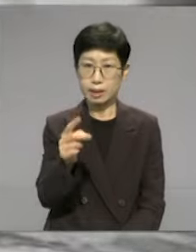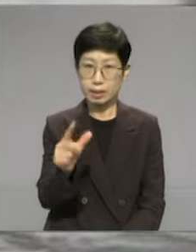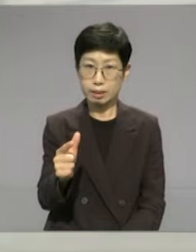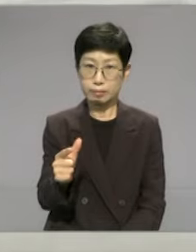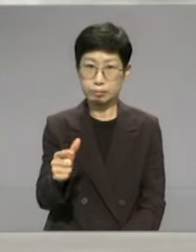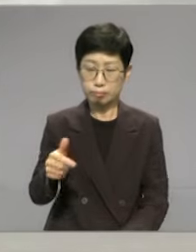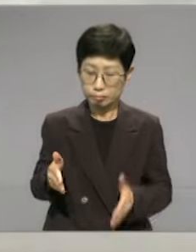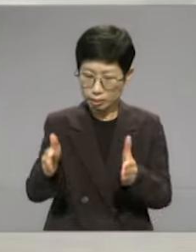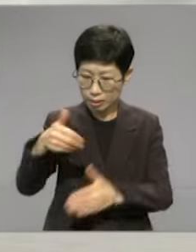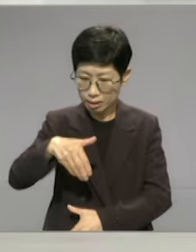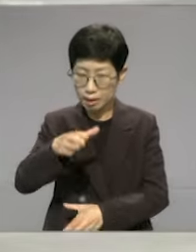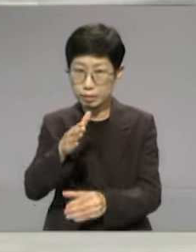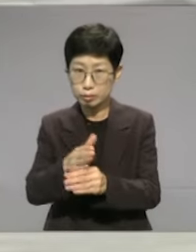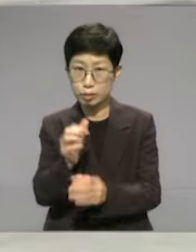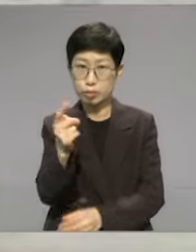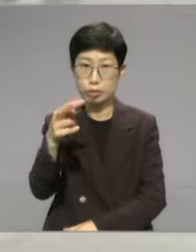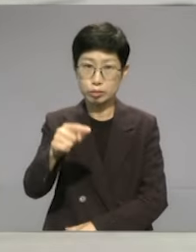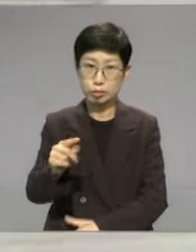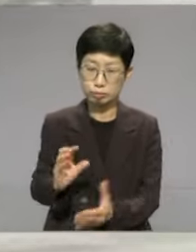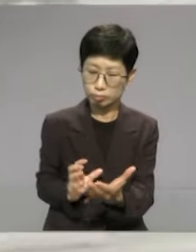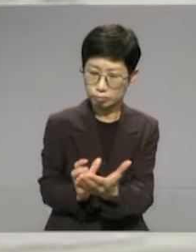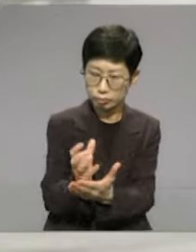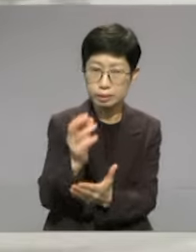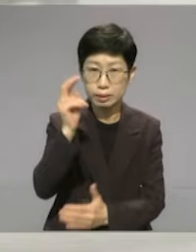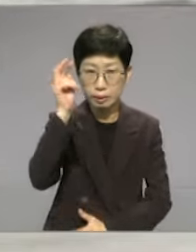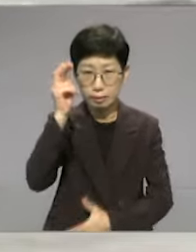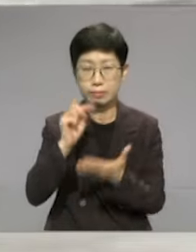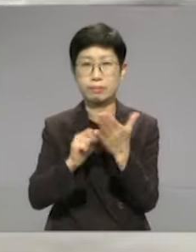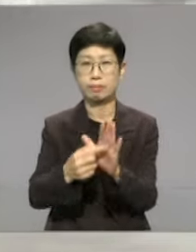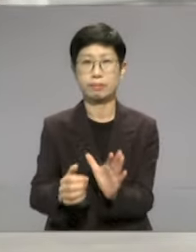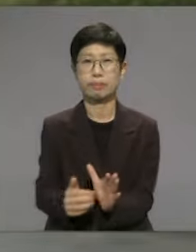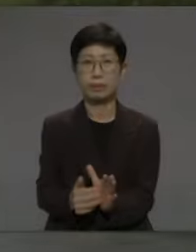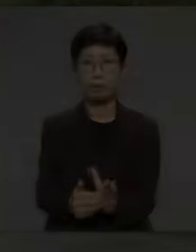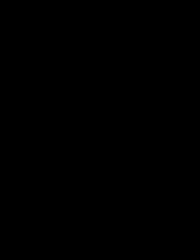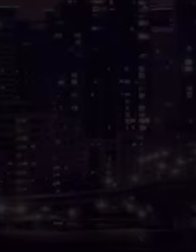진하며 혼수 북부를 횡당 것으로 예측됐습니다